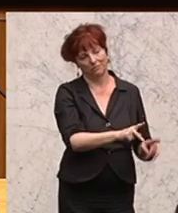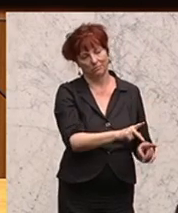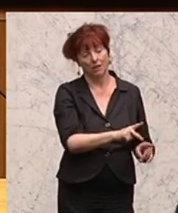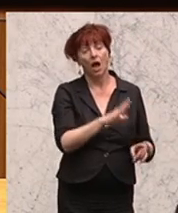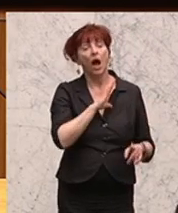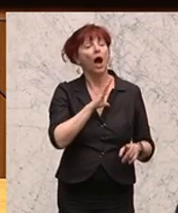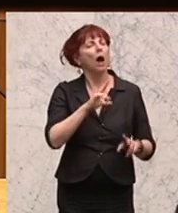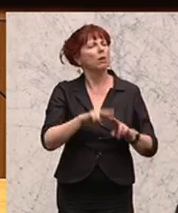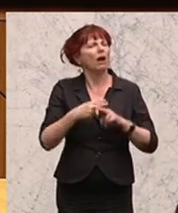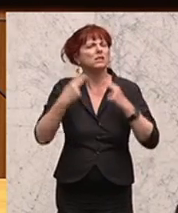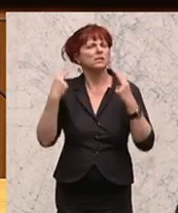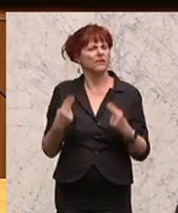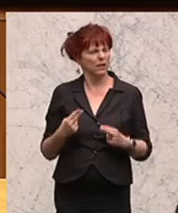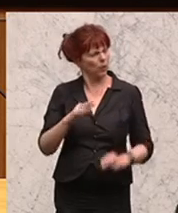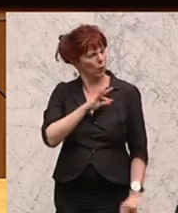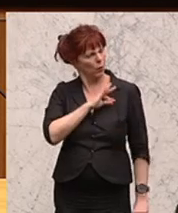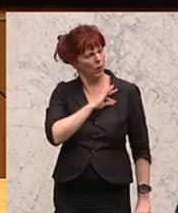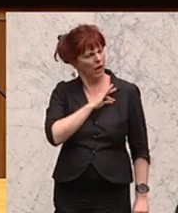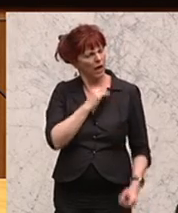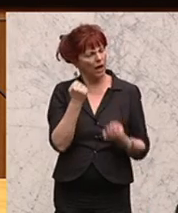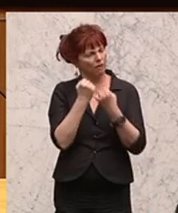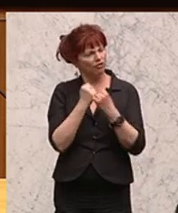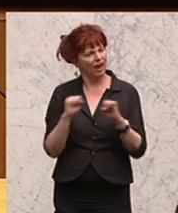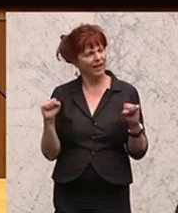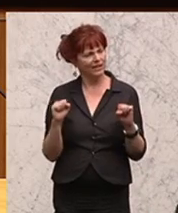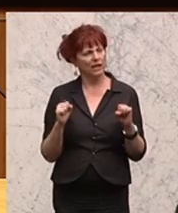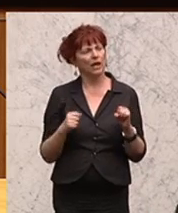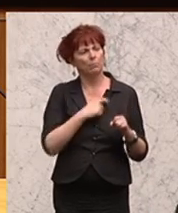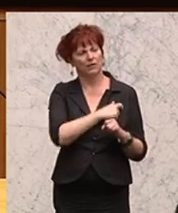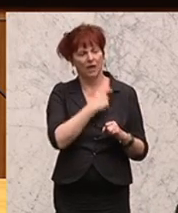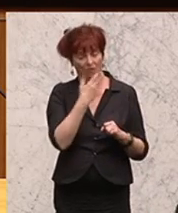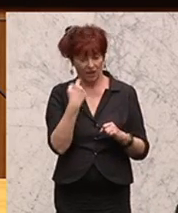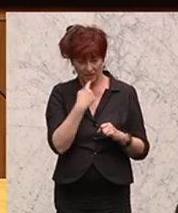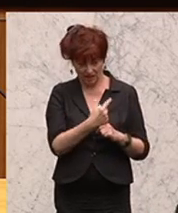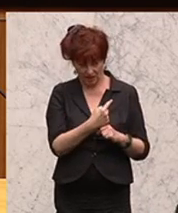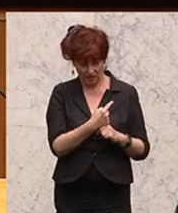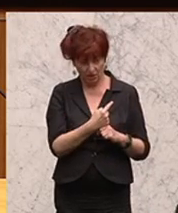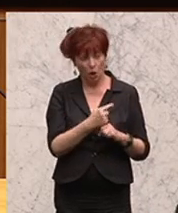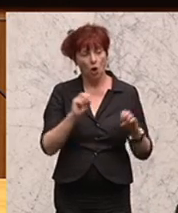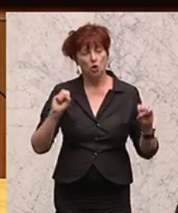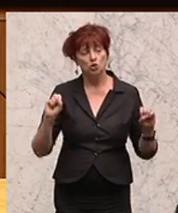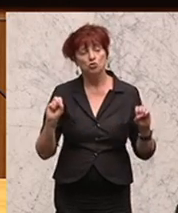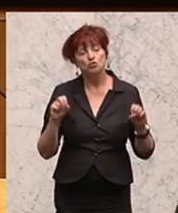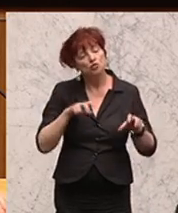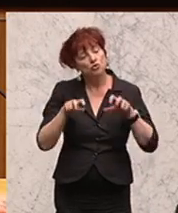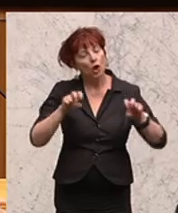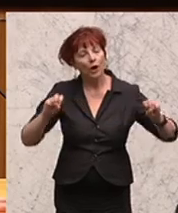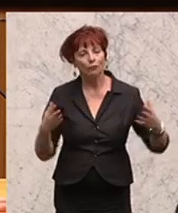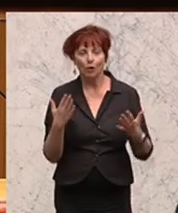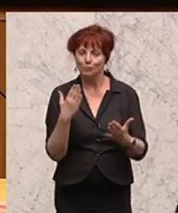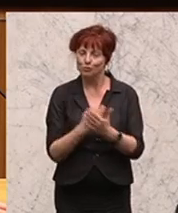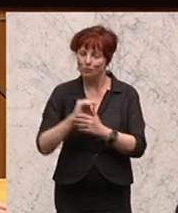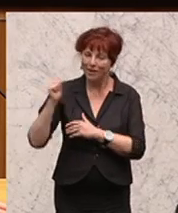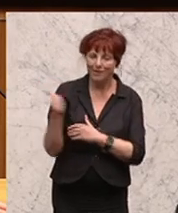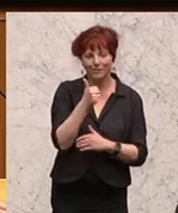und Herren, weil es auch von den Kollegen der Freiheitlichen Partei angesprochen wurde, es gelingt uns mit der Steuerreform auch durchaus ein erster Durchbruch im Bereich